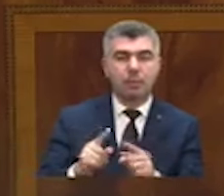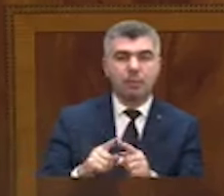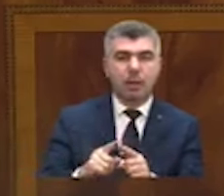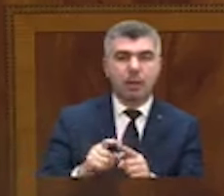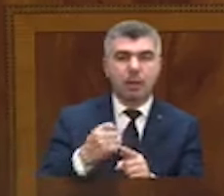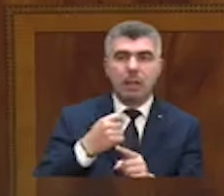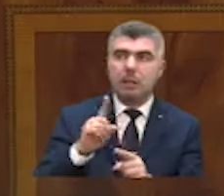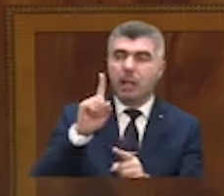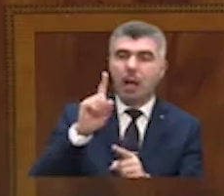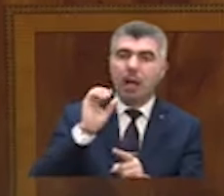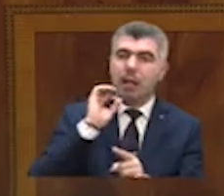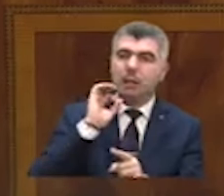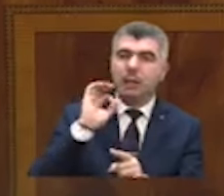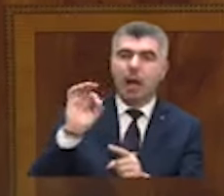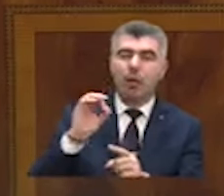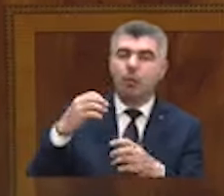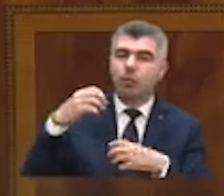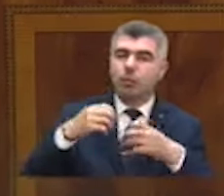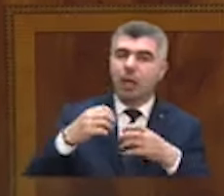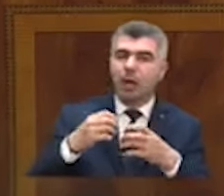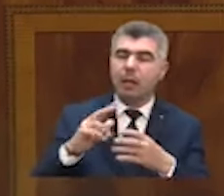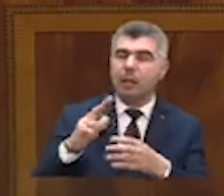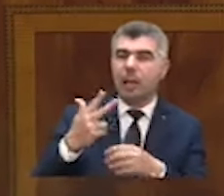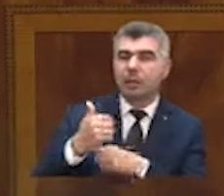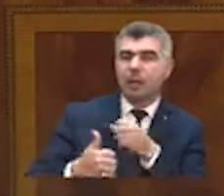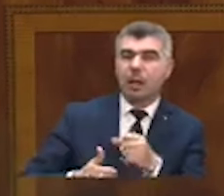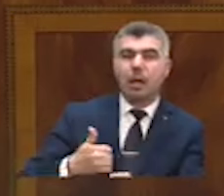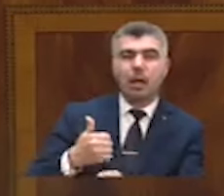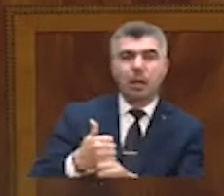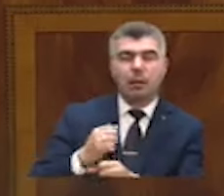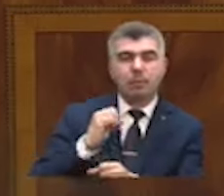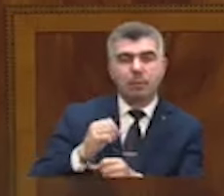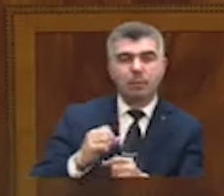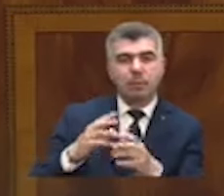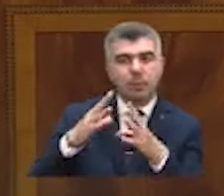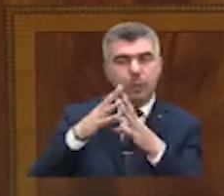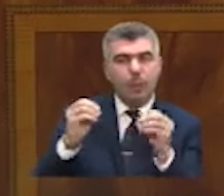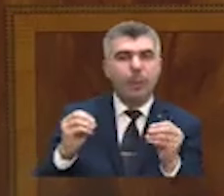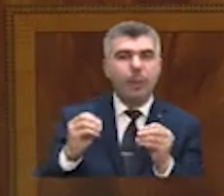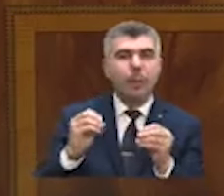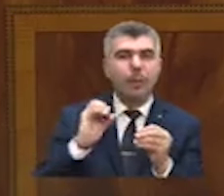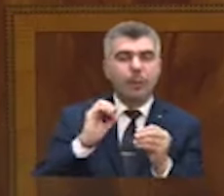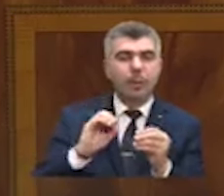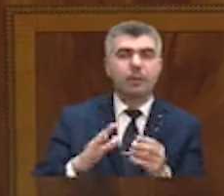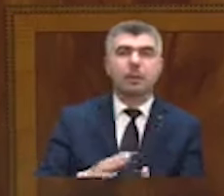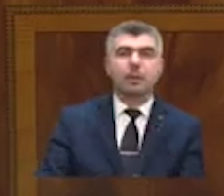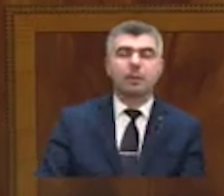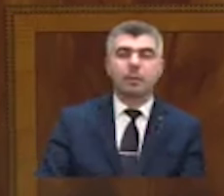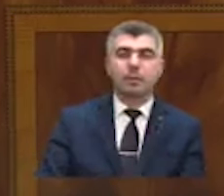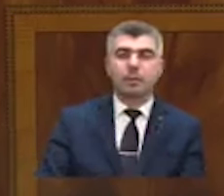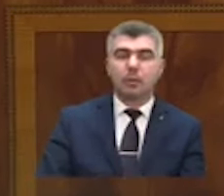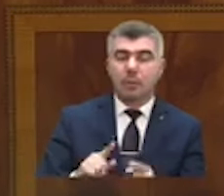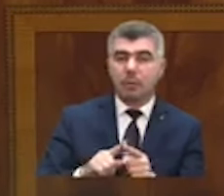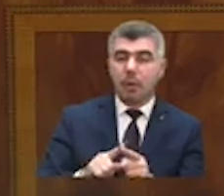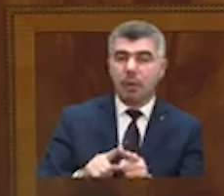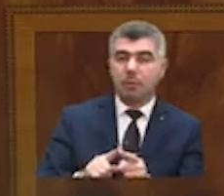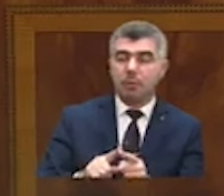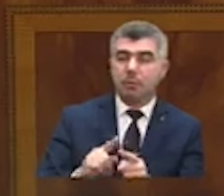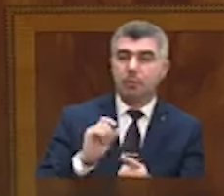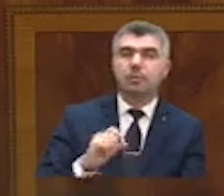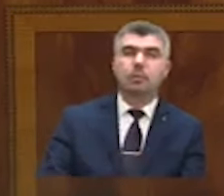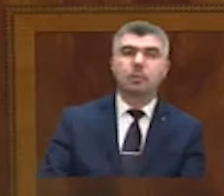يعني هذا القضاء ديال الجفاف ديال ثلاث سنين اللي جفاف حاد جفاف حاد اللي كيمس